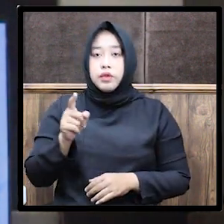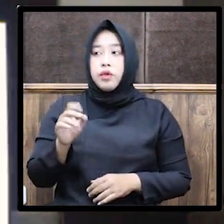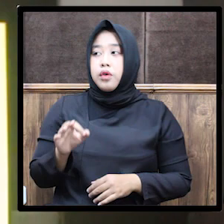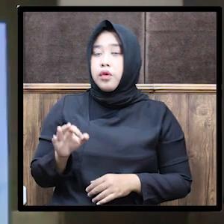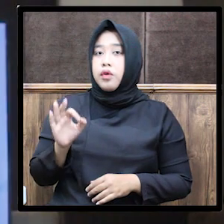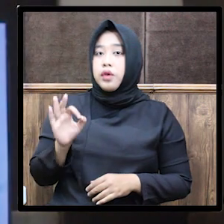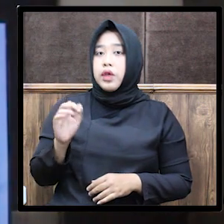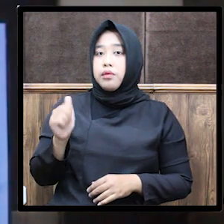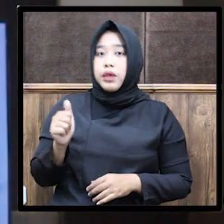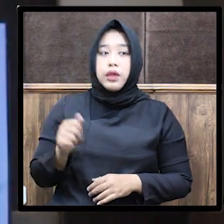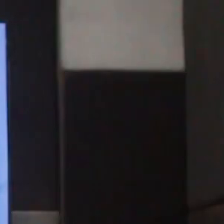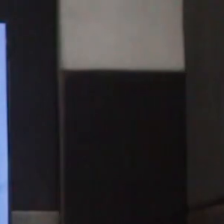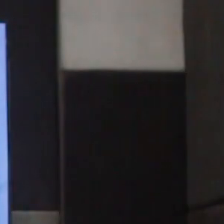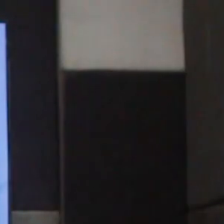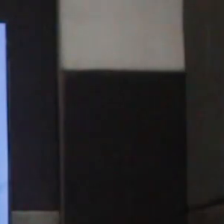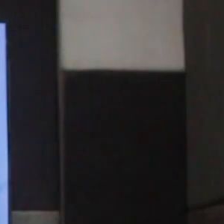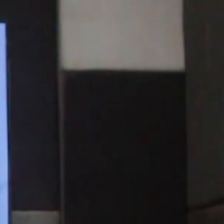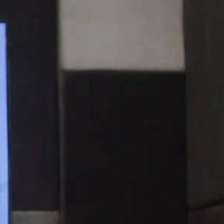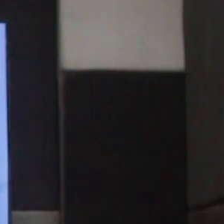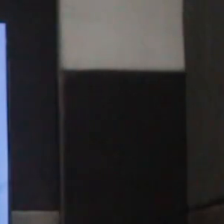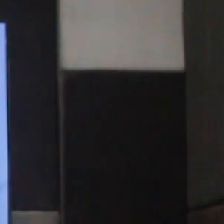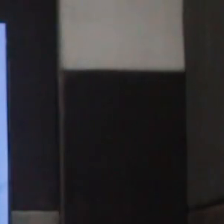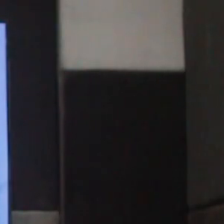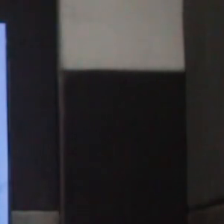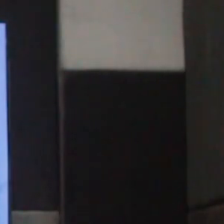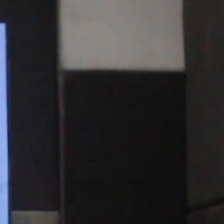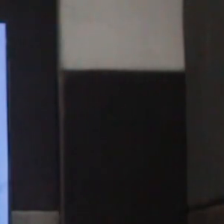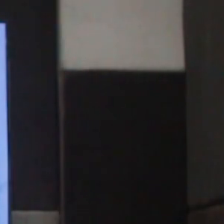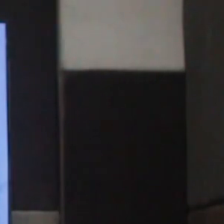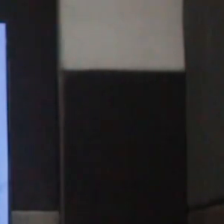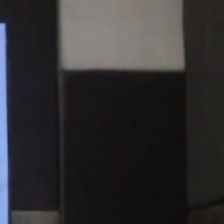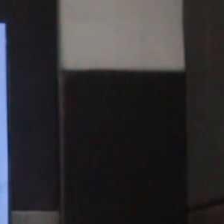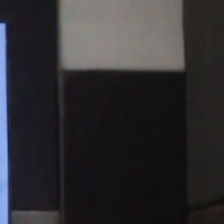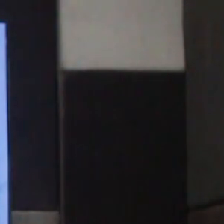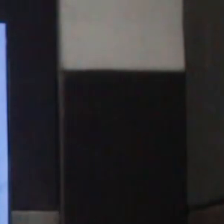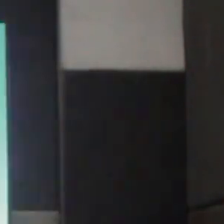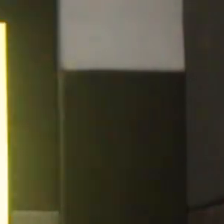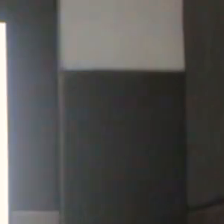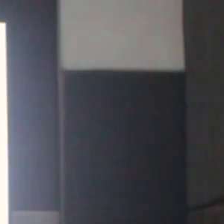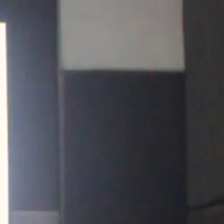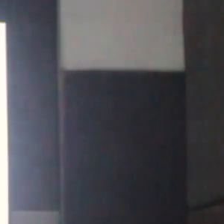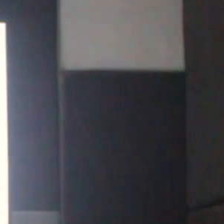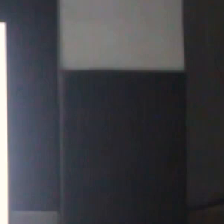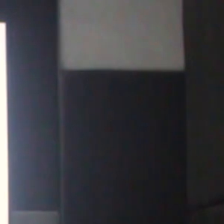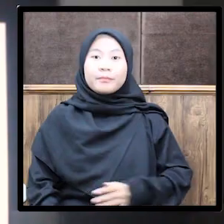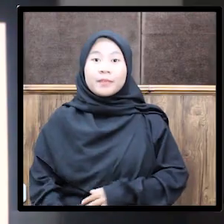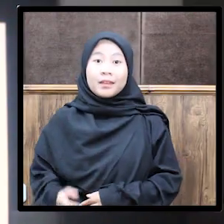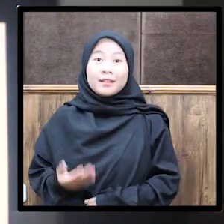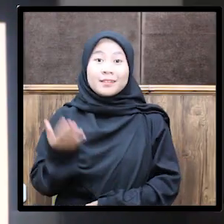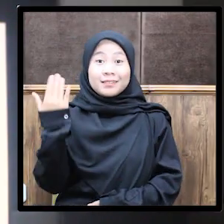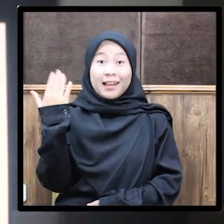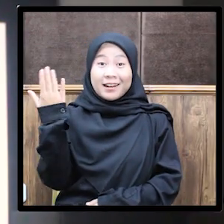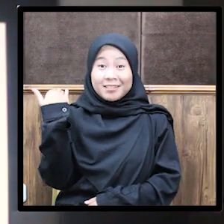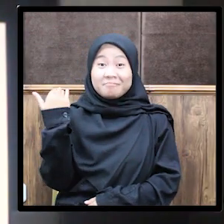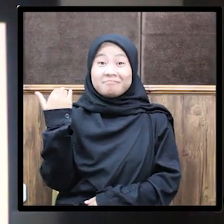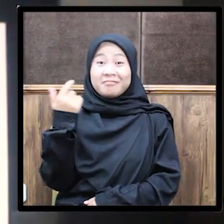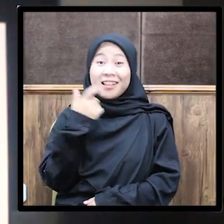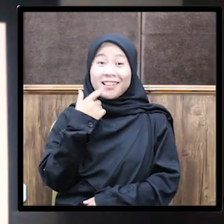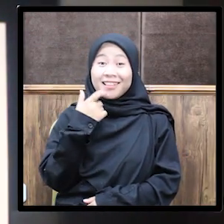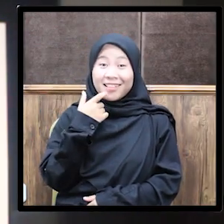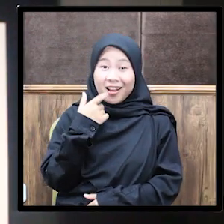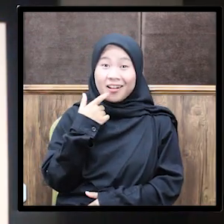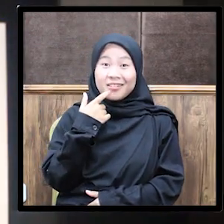kasih. Selanjutnya mungkin terkait dengan tadi Pak Joni, mungkin ada tadi kan sudah ada terkait aksi kolektif,